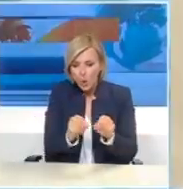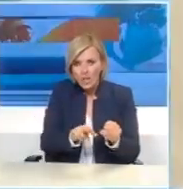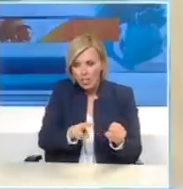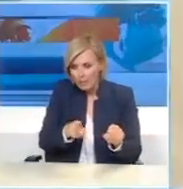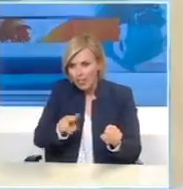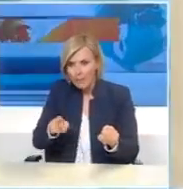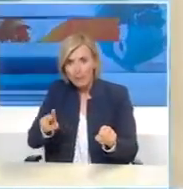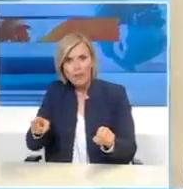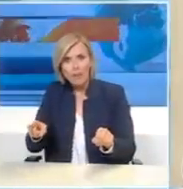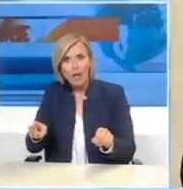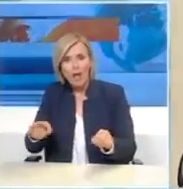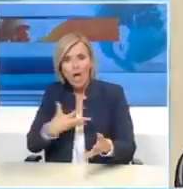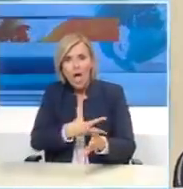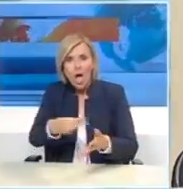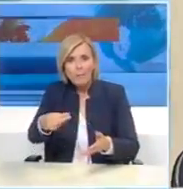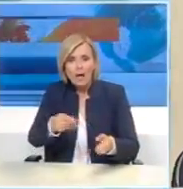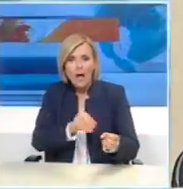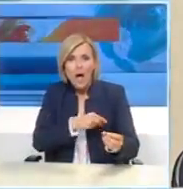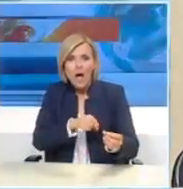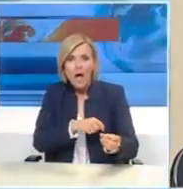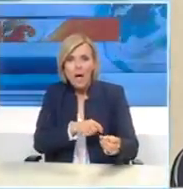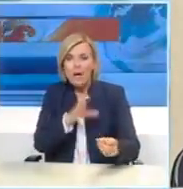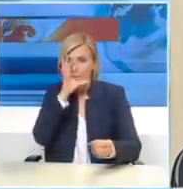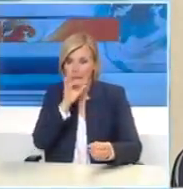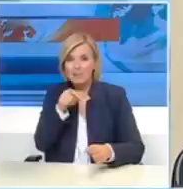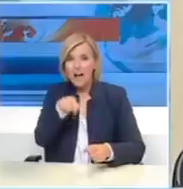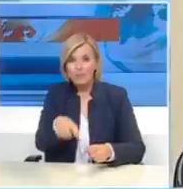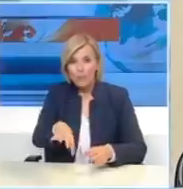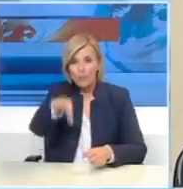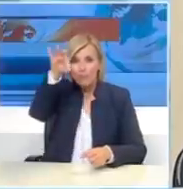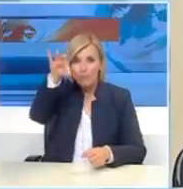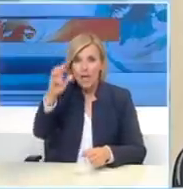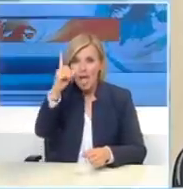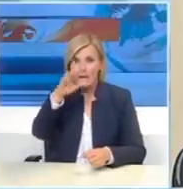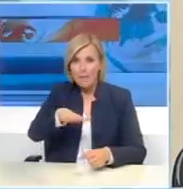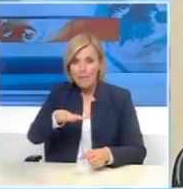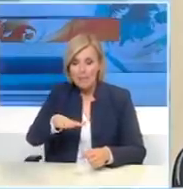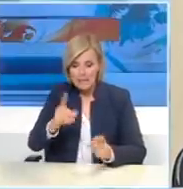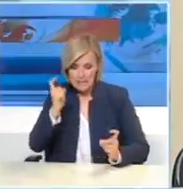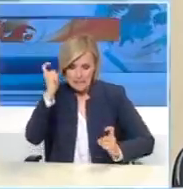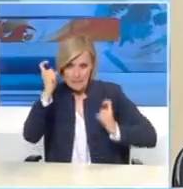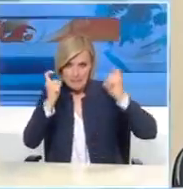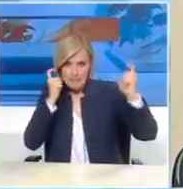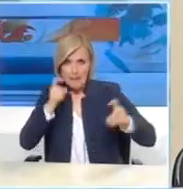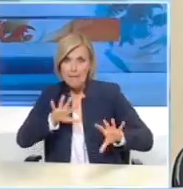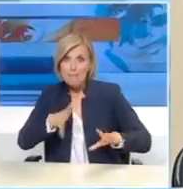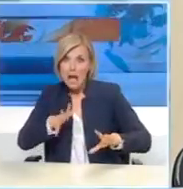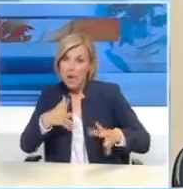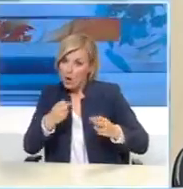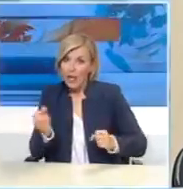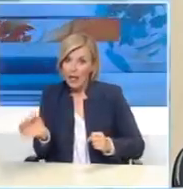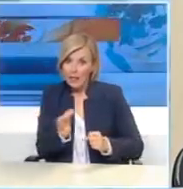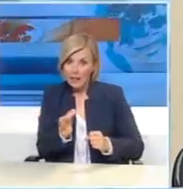πράγματι απομονώθηκε το παιδάκι με τη μητέρα του σε χώρο όπου είναι τα ύποπτα περιστατικά και η μετάγγιση δεν έλαβε χώρα στο